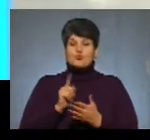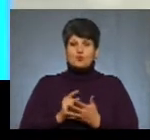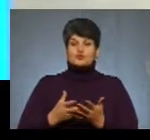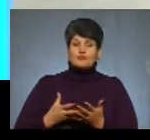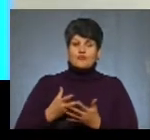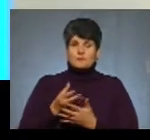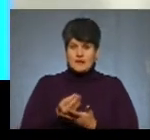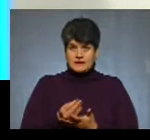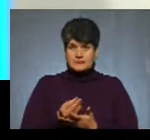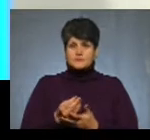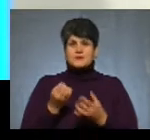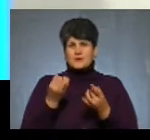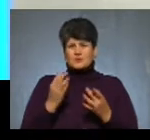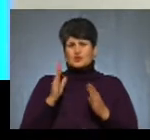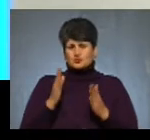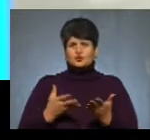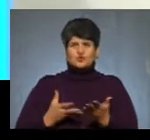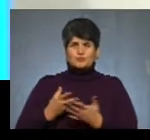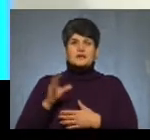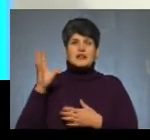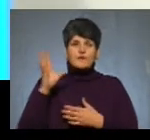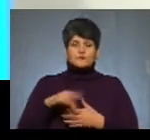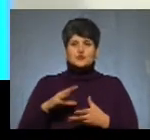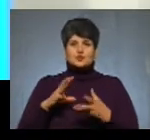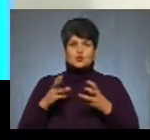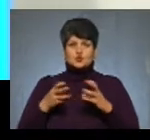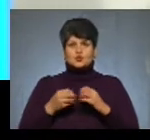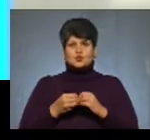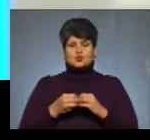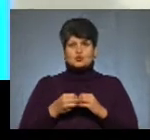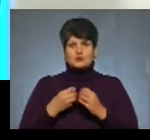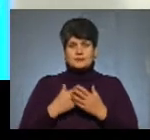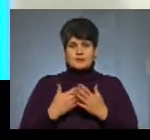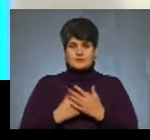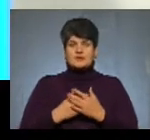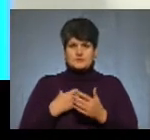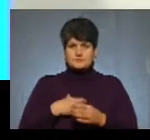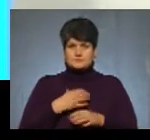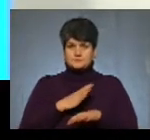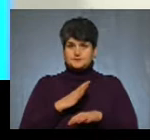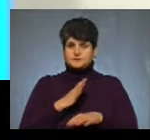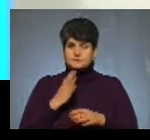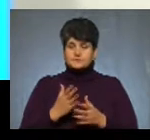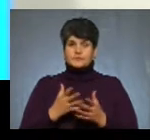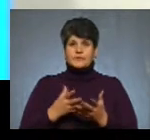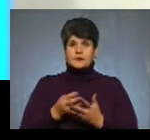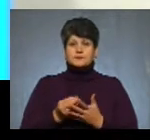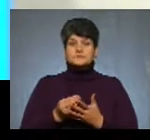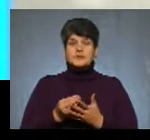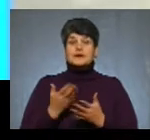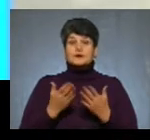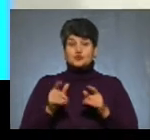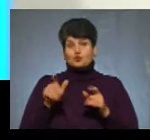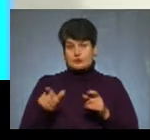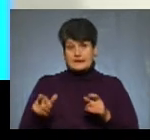просто будуть оплачуватись на всю суму субсидії, будуть оплачуватись по пріоритетності житлово-комунальні послуги. І якщо